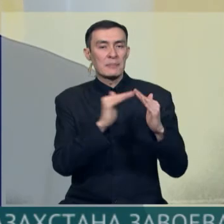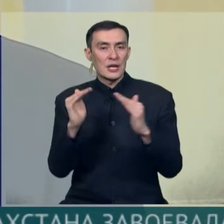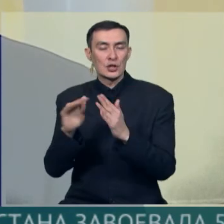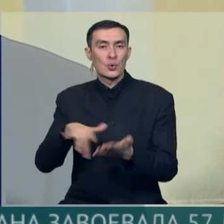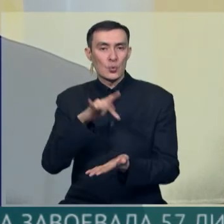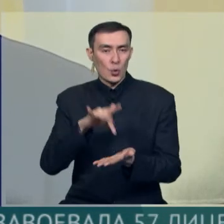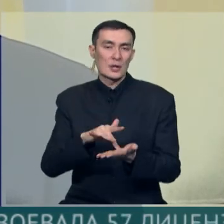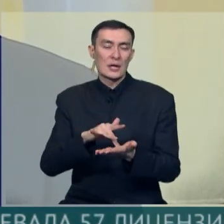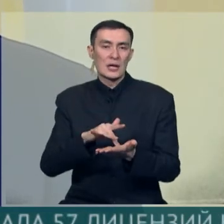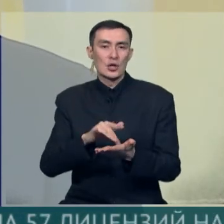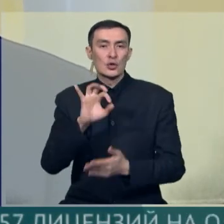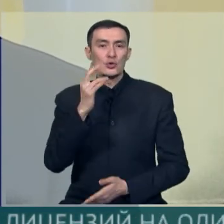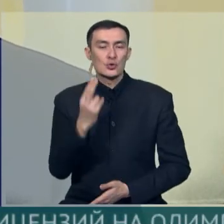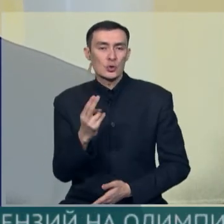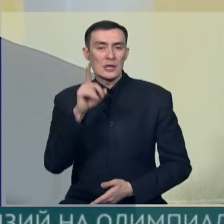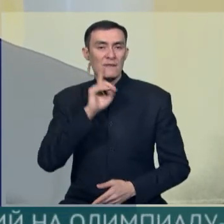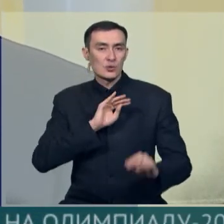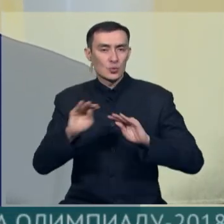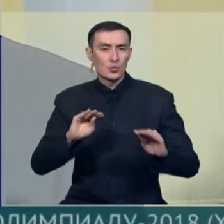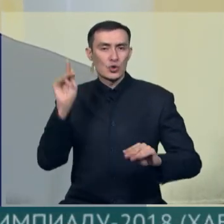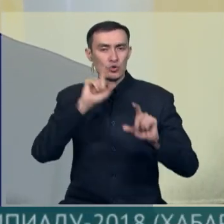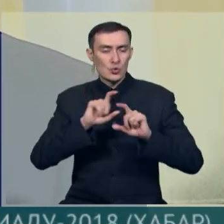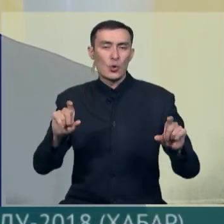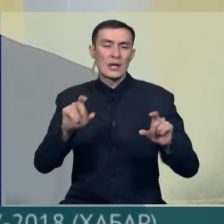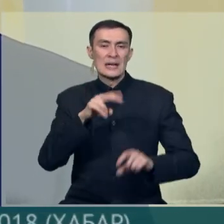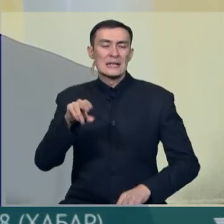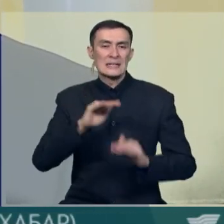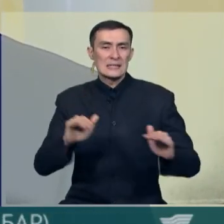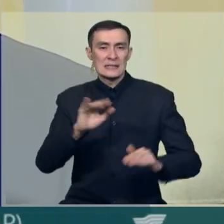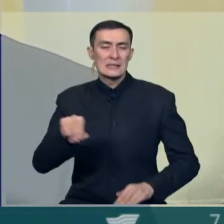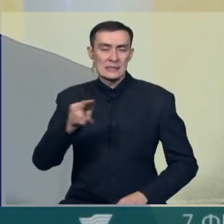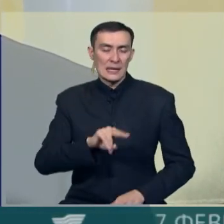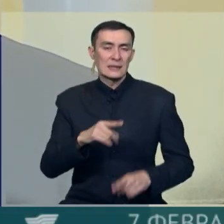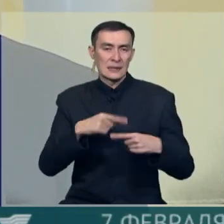объекты социальной инфраструктуры, школы, садики, аптеки, все это будет доступно в приложении.